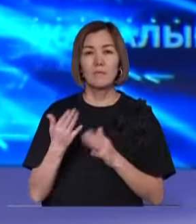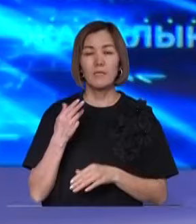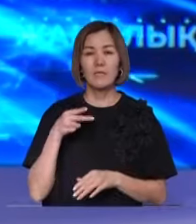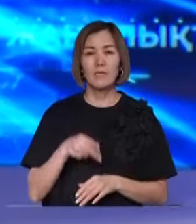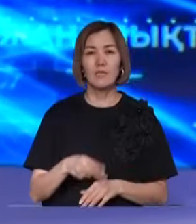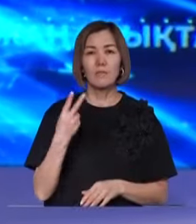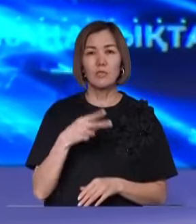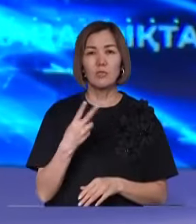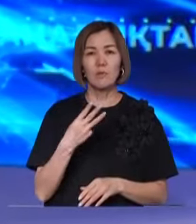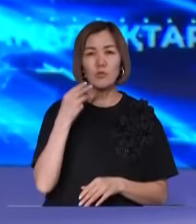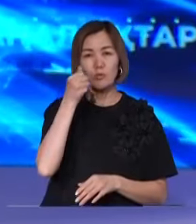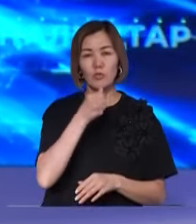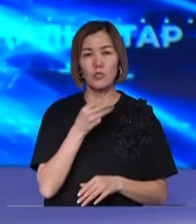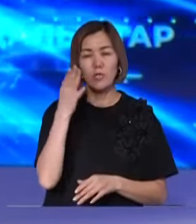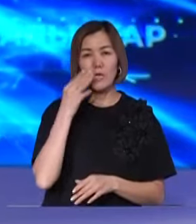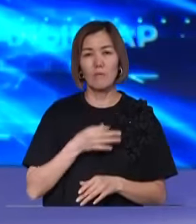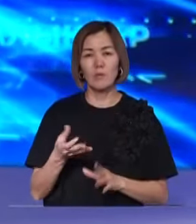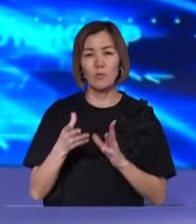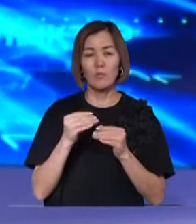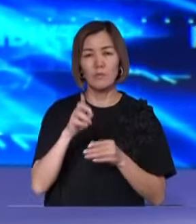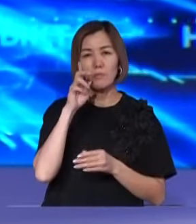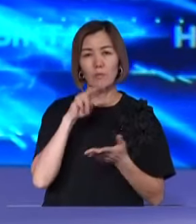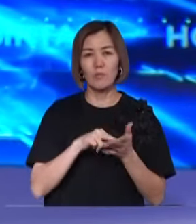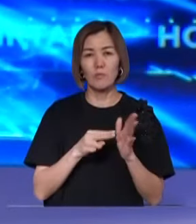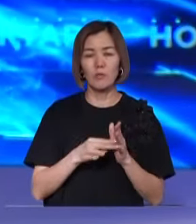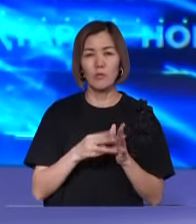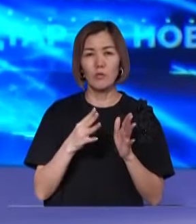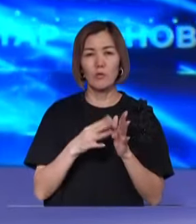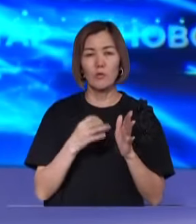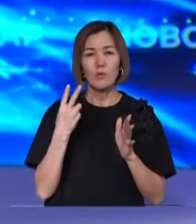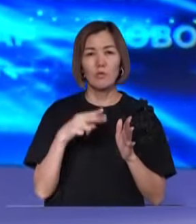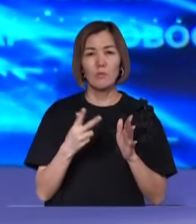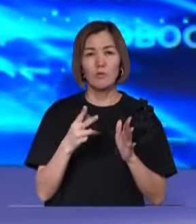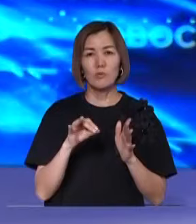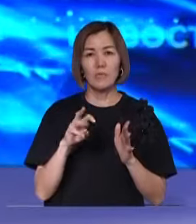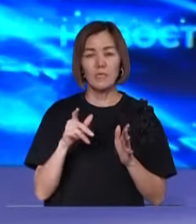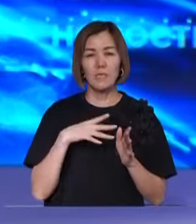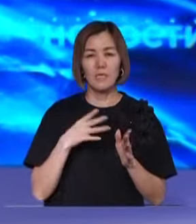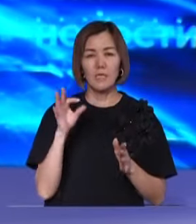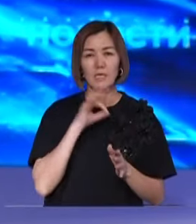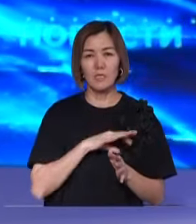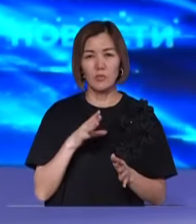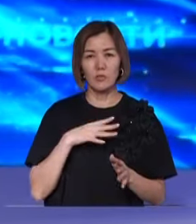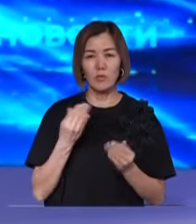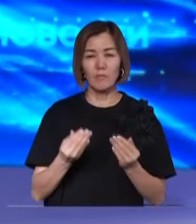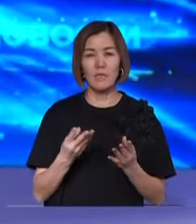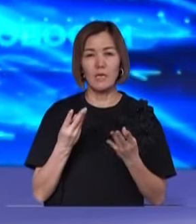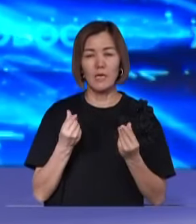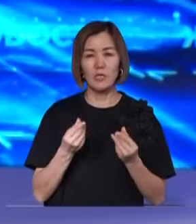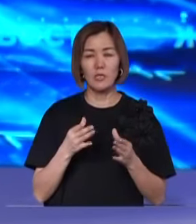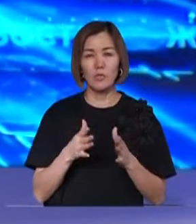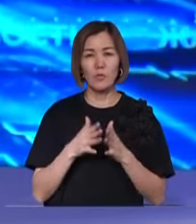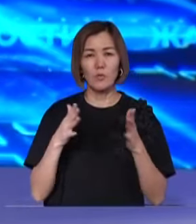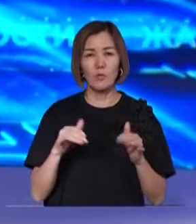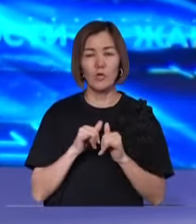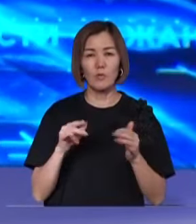Былтыр 2023 жылы Алматы облысынан мемлекеттік бюджетке 923 миллиард теңге кіріс түсті. Биыл бұл қаржы